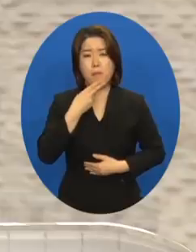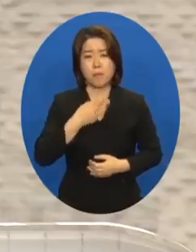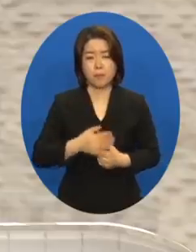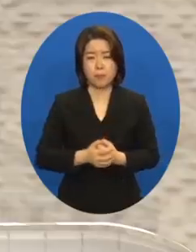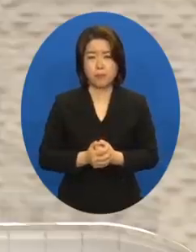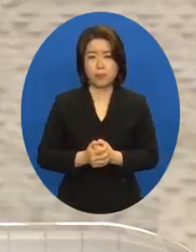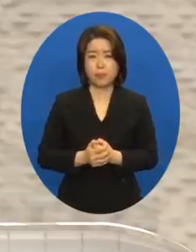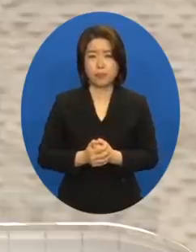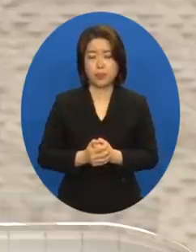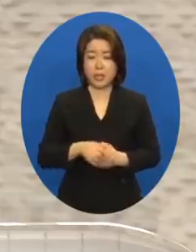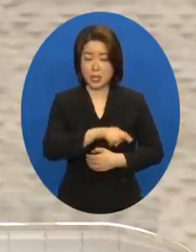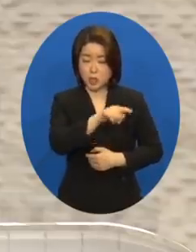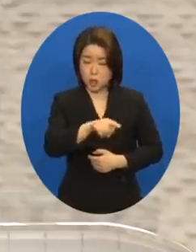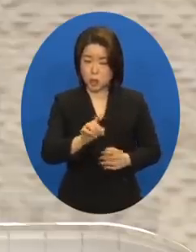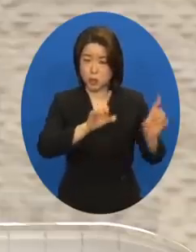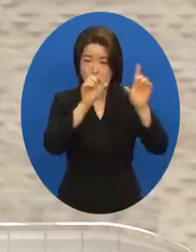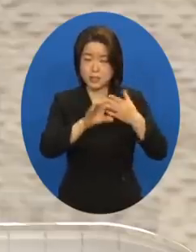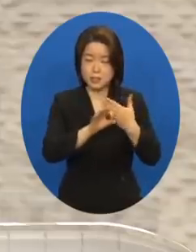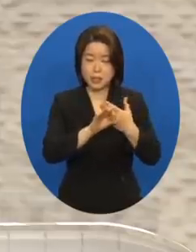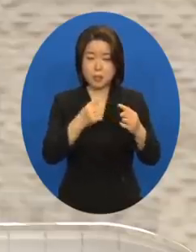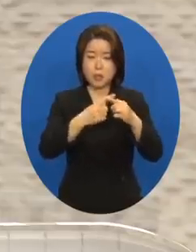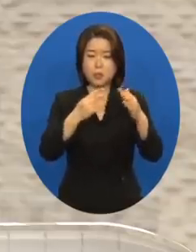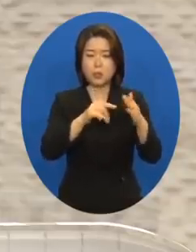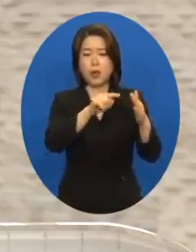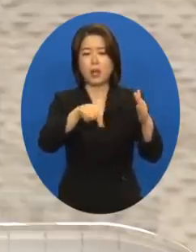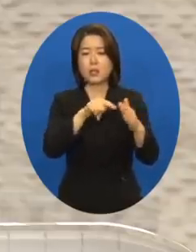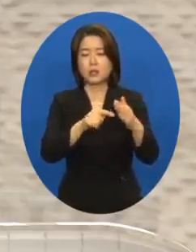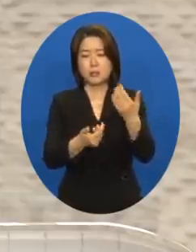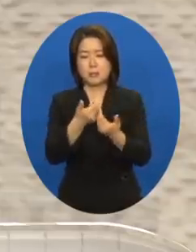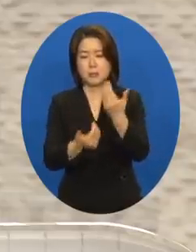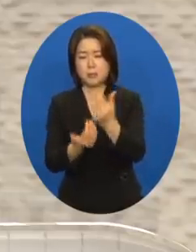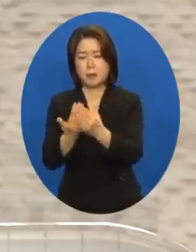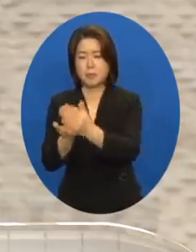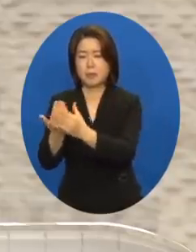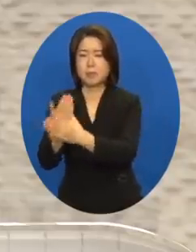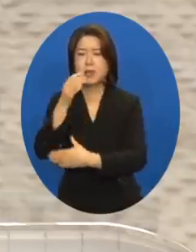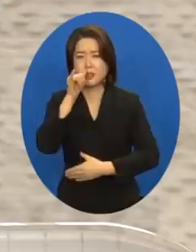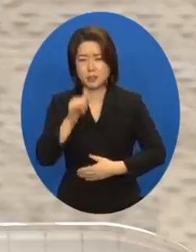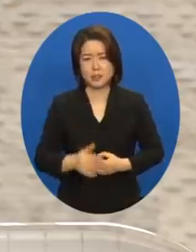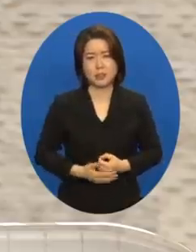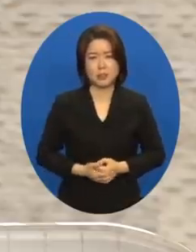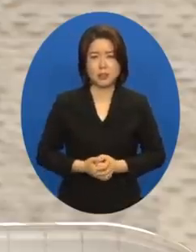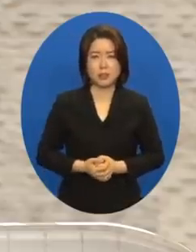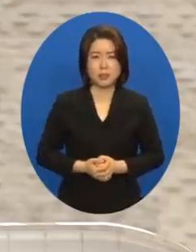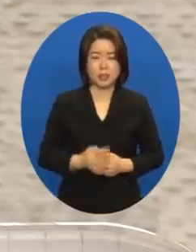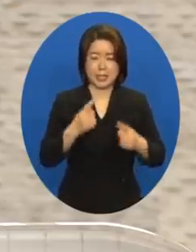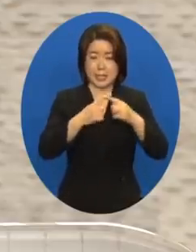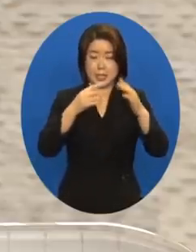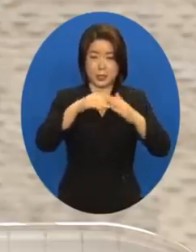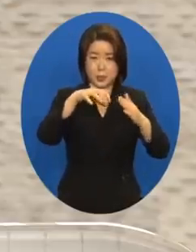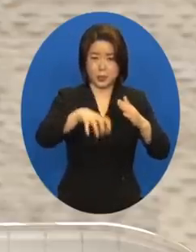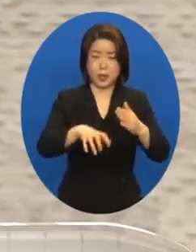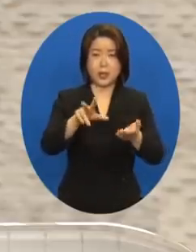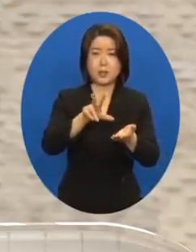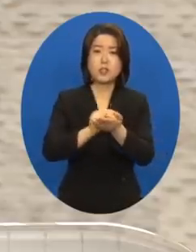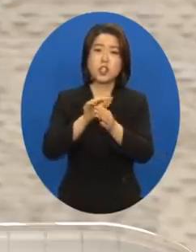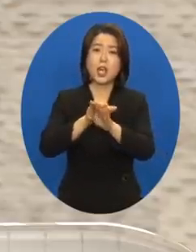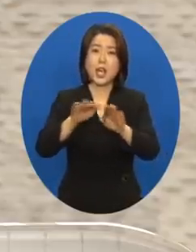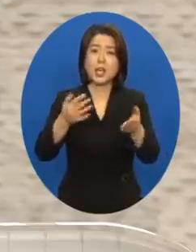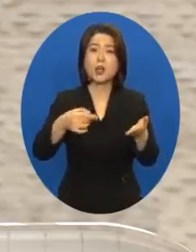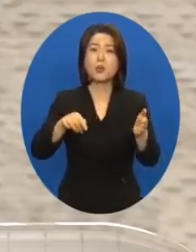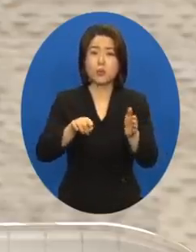살면 교회도 그렇게 되 버리고 만다는 것 그러니 교회 안에 문제를 해결 하려면 먼저